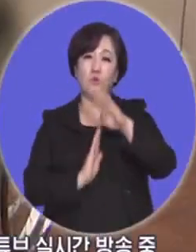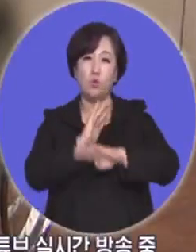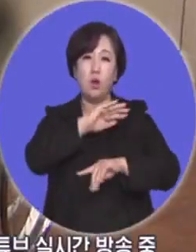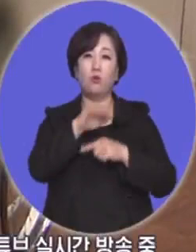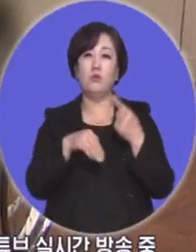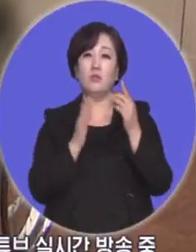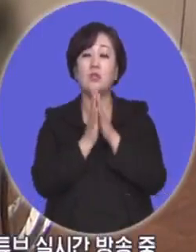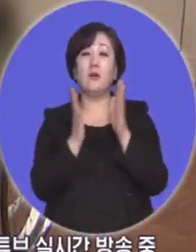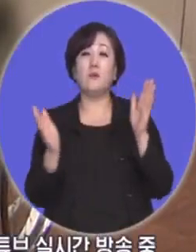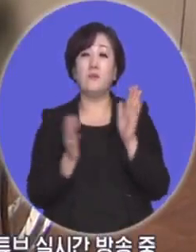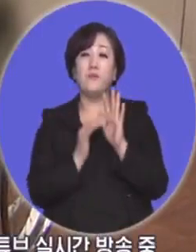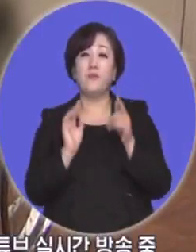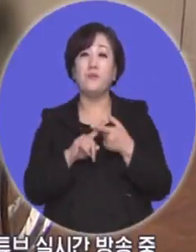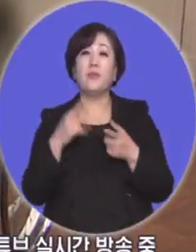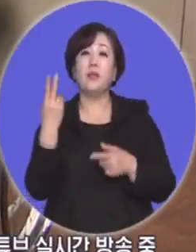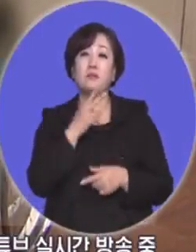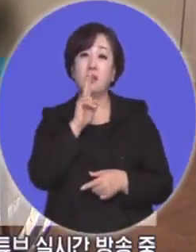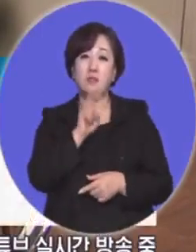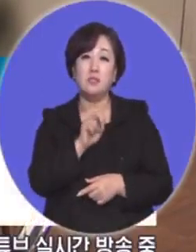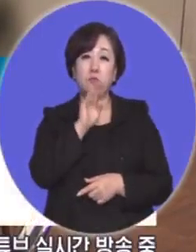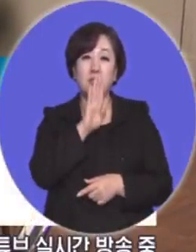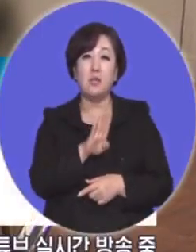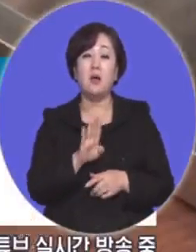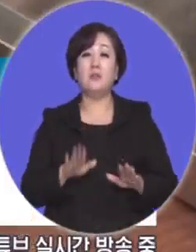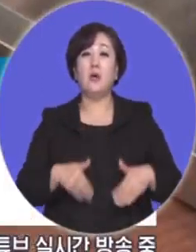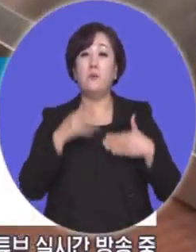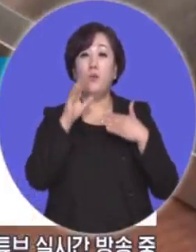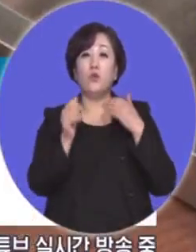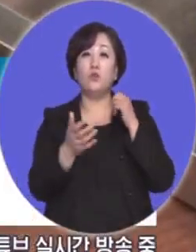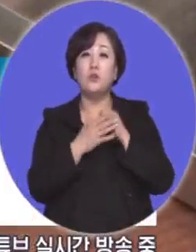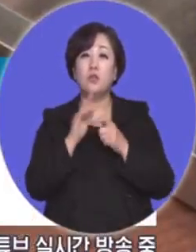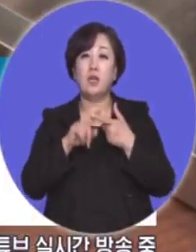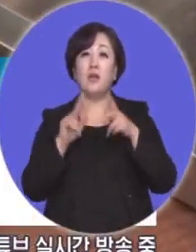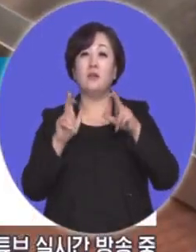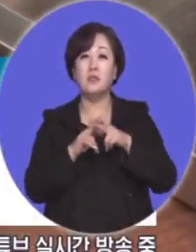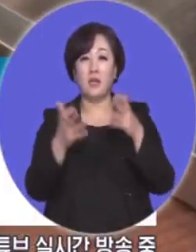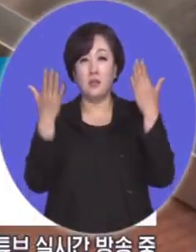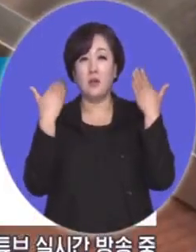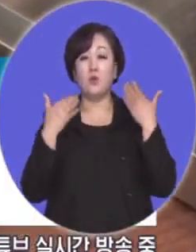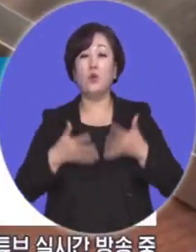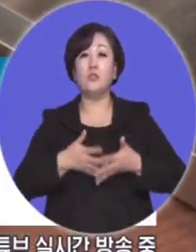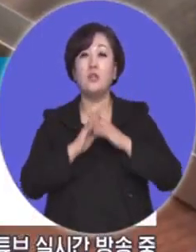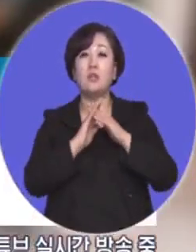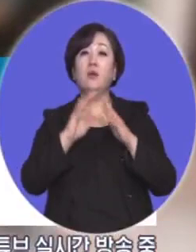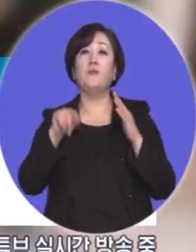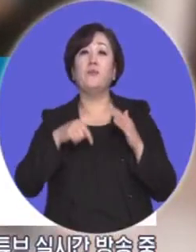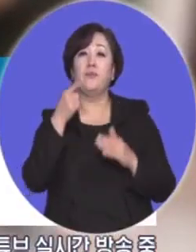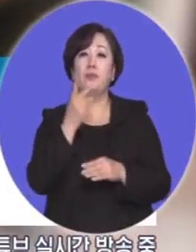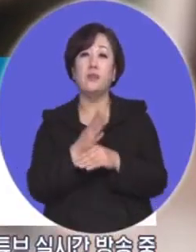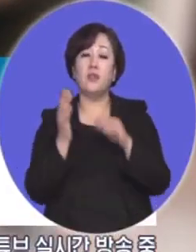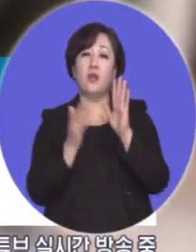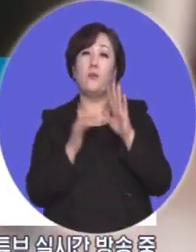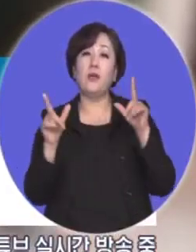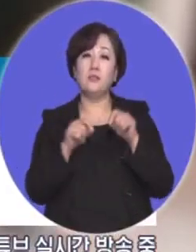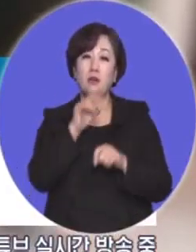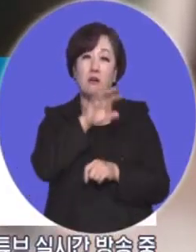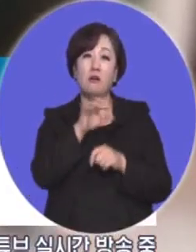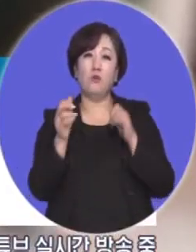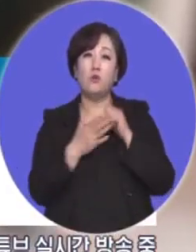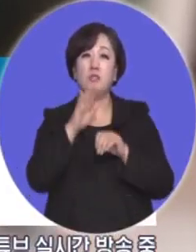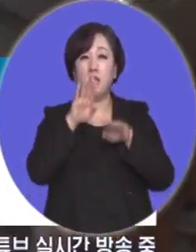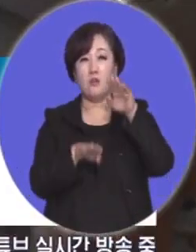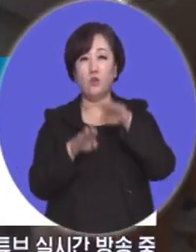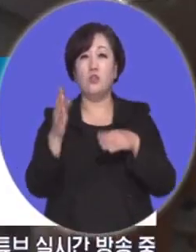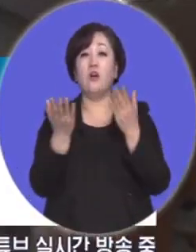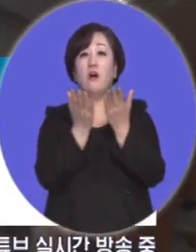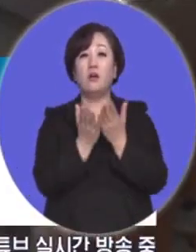있습니다 2024년에 남구의 특수학교가 신설됨으로써 특수 학생의 접근성과 지역 균형